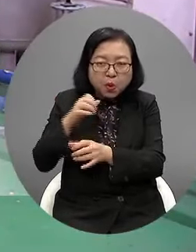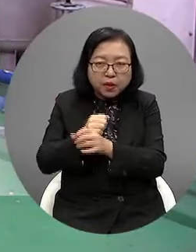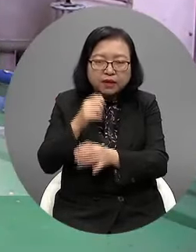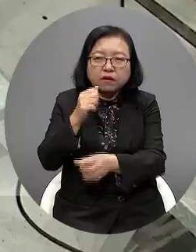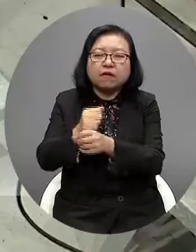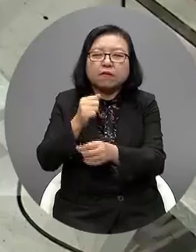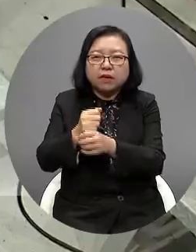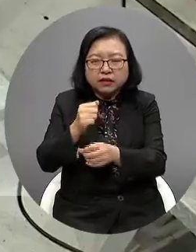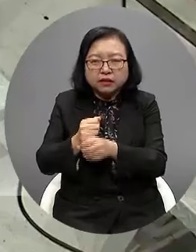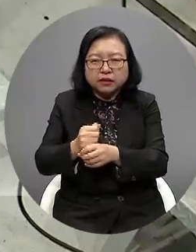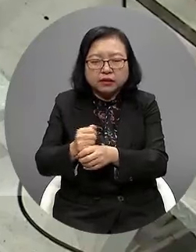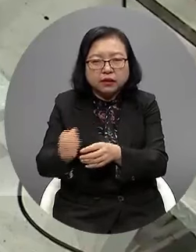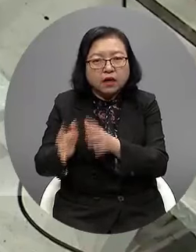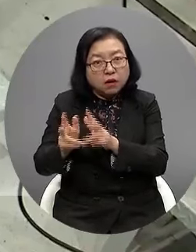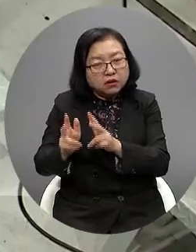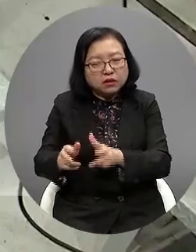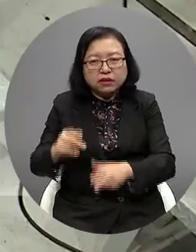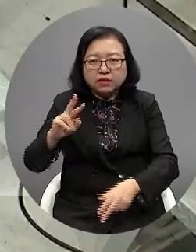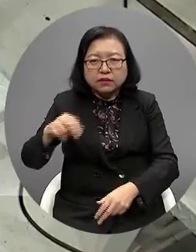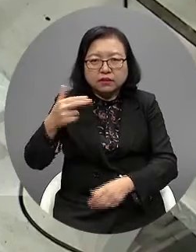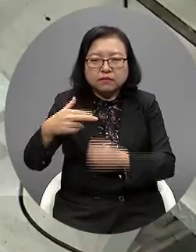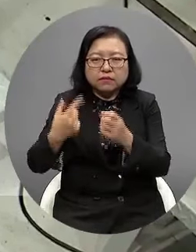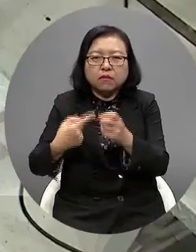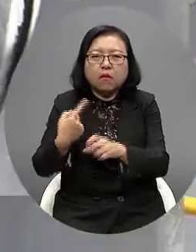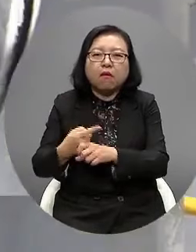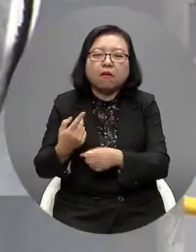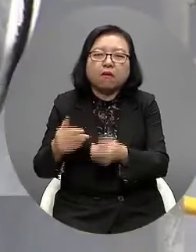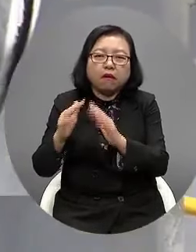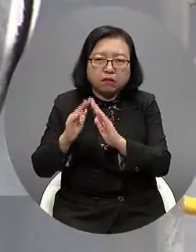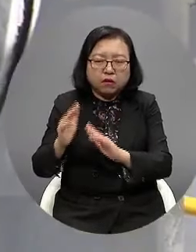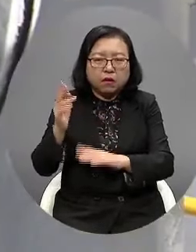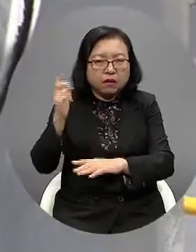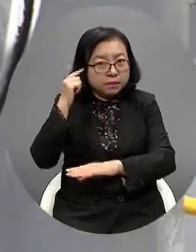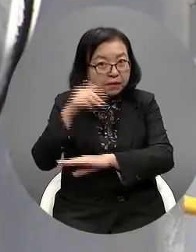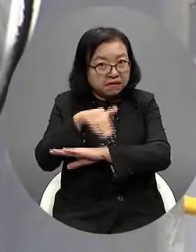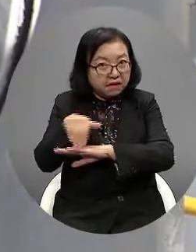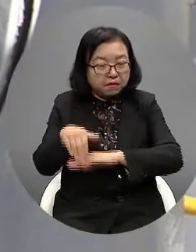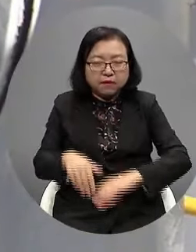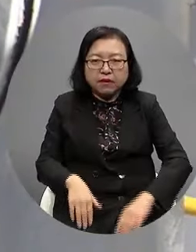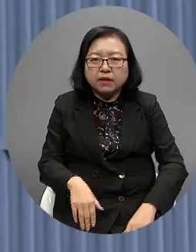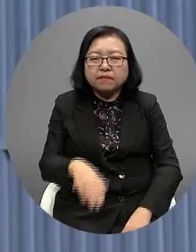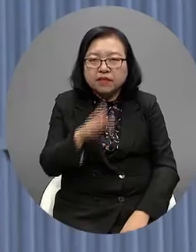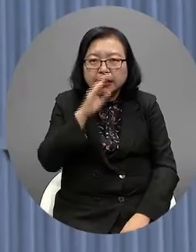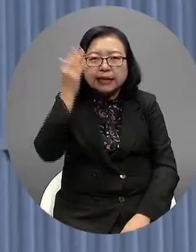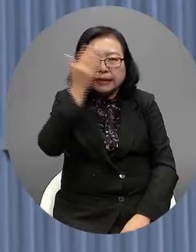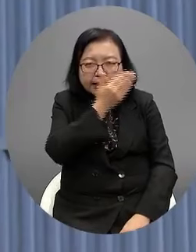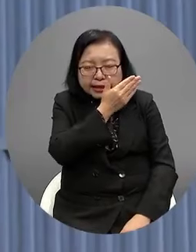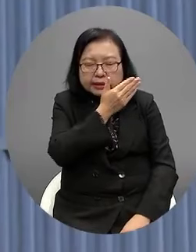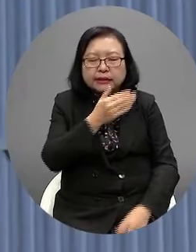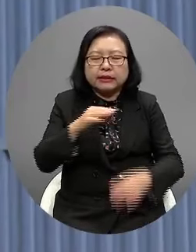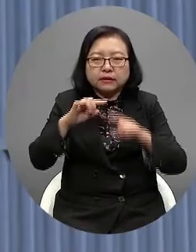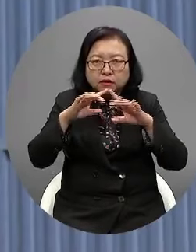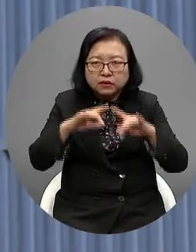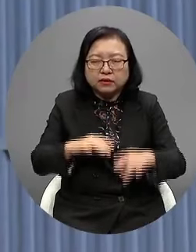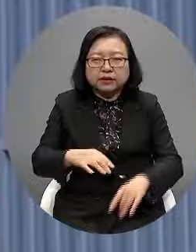수전의 시설이 오는 2027년 설치를 앞두고 있습니다. 진짜 청정 에너지, 그린 수소